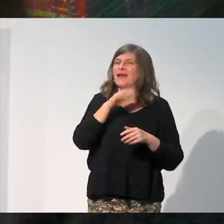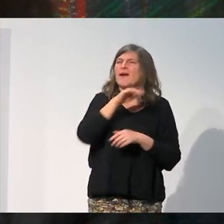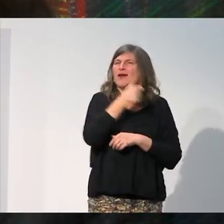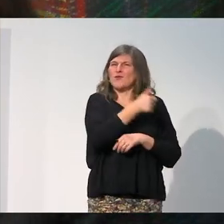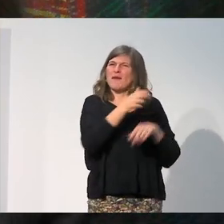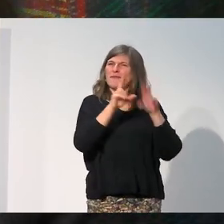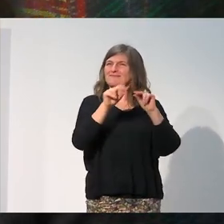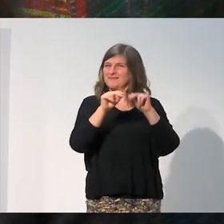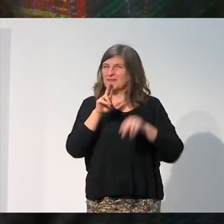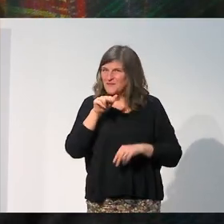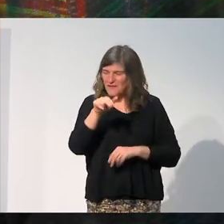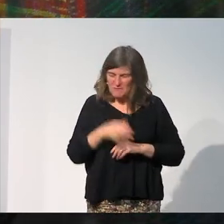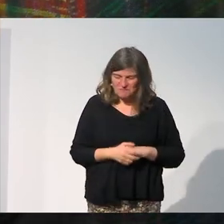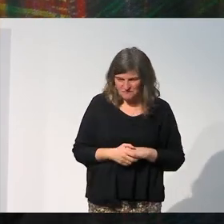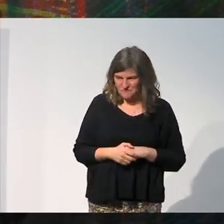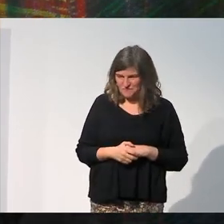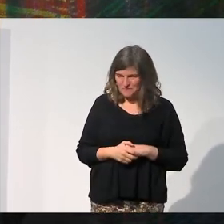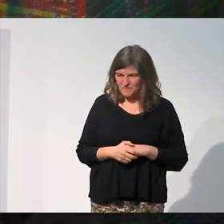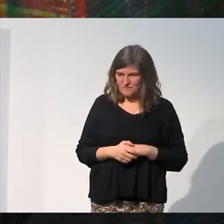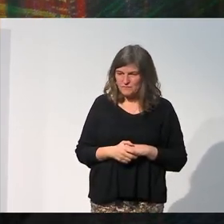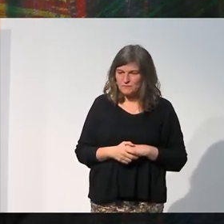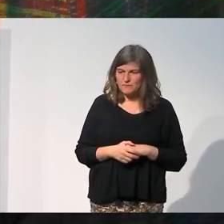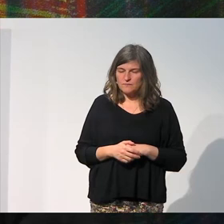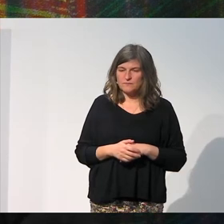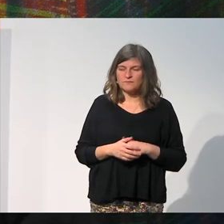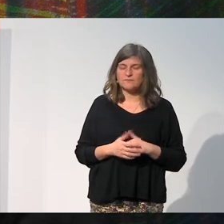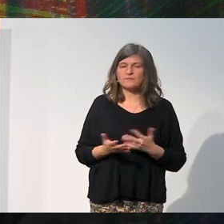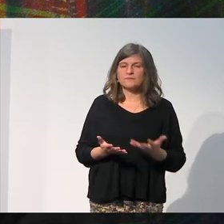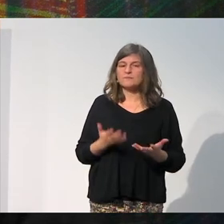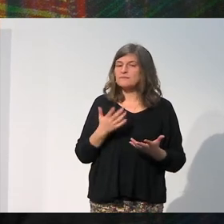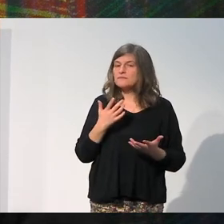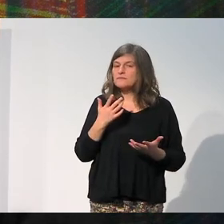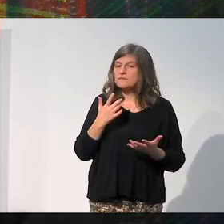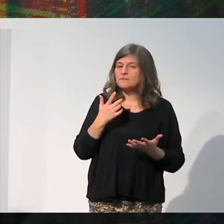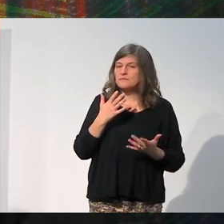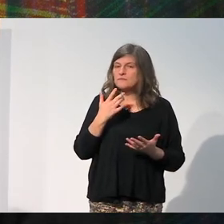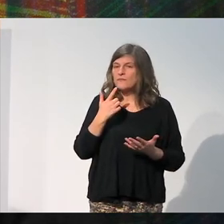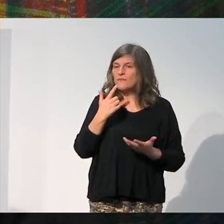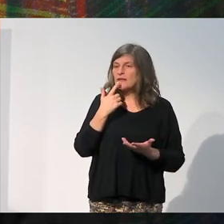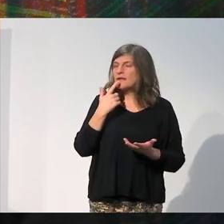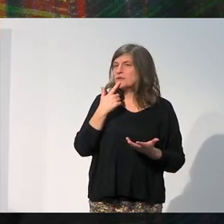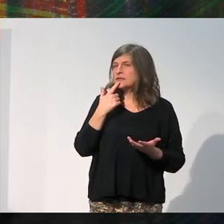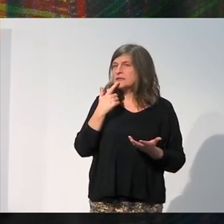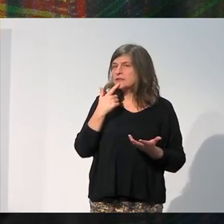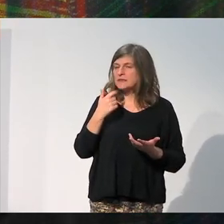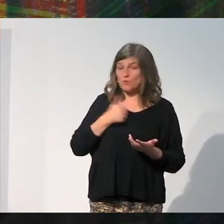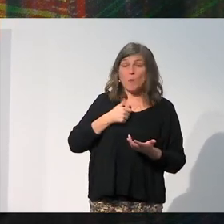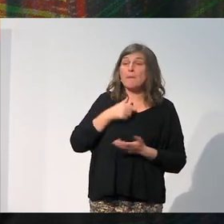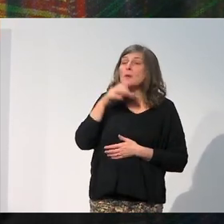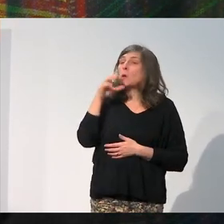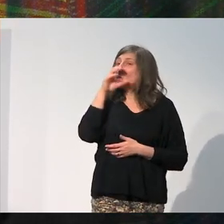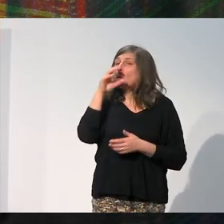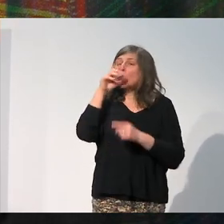expliquer tout ça mieux. Et l'un dans l'autre, je m'étais jamais intéressée aux oiseaux, et tout d'un coup, je me suis dit,